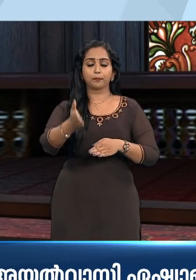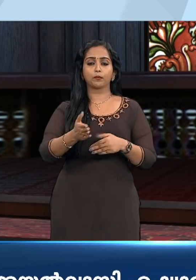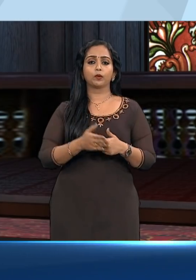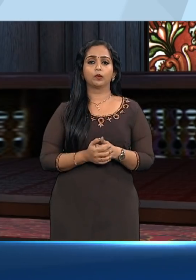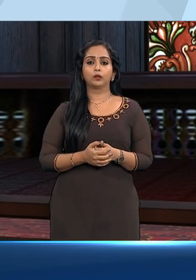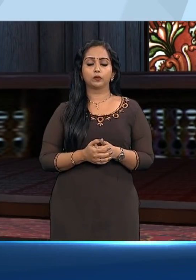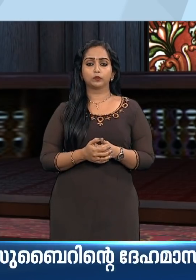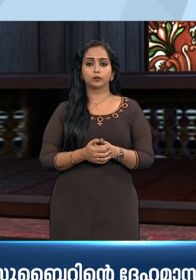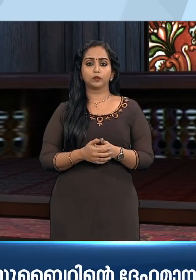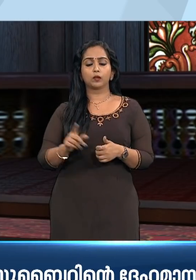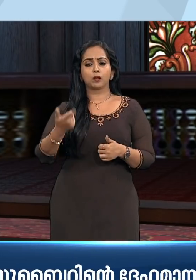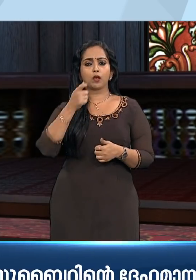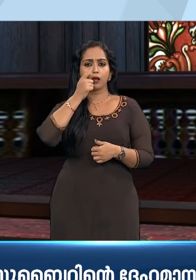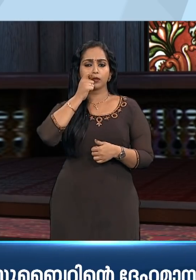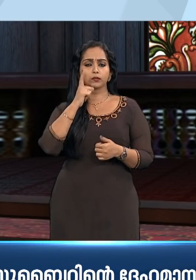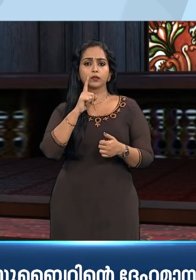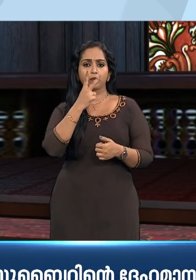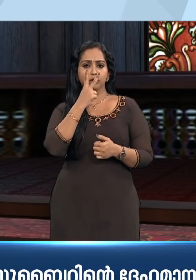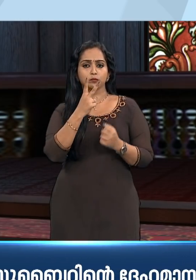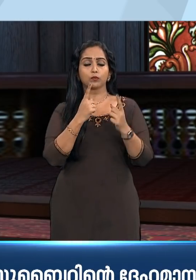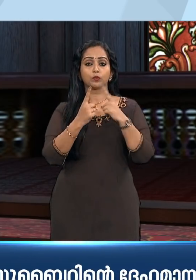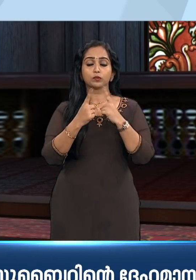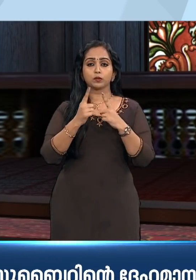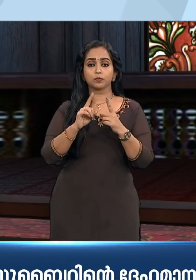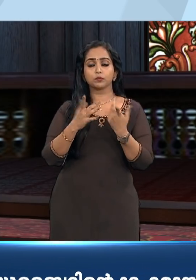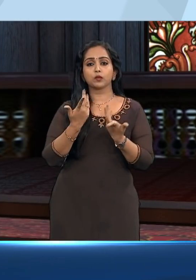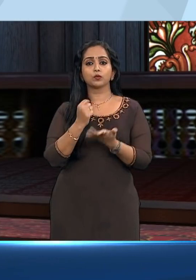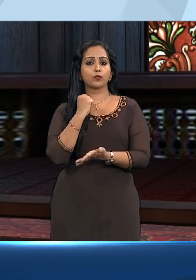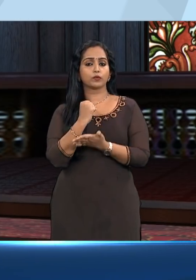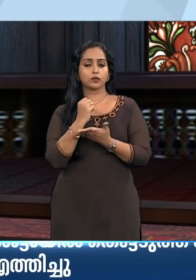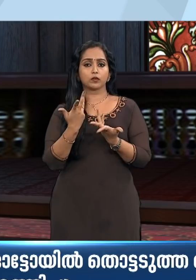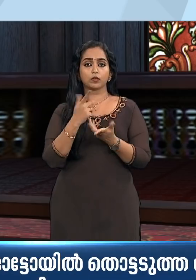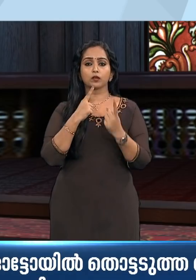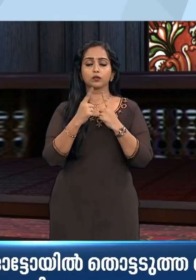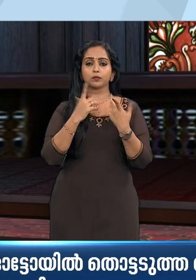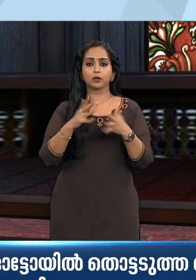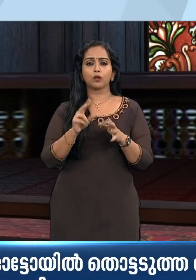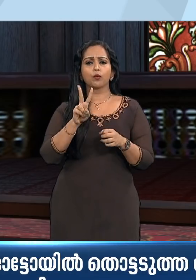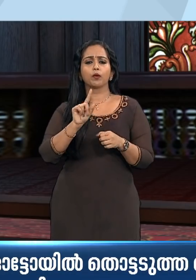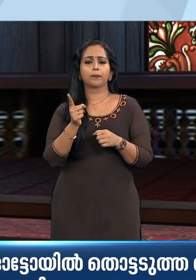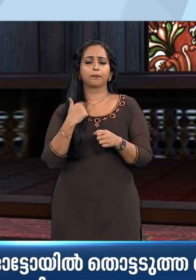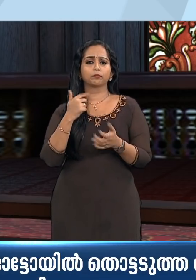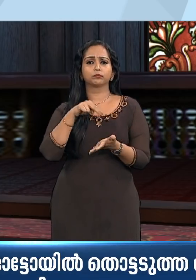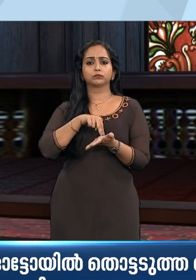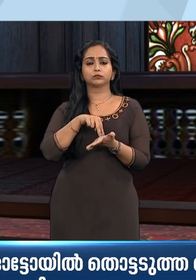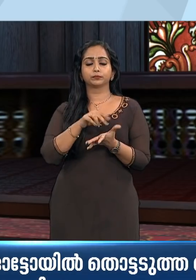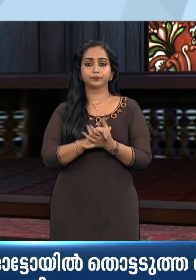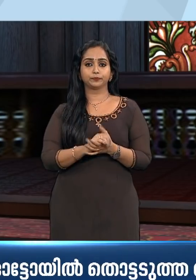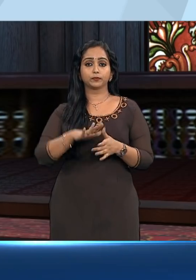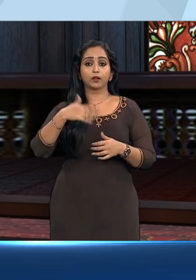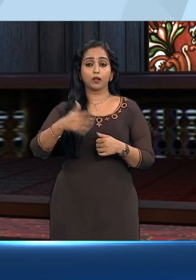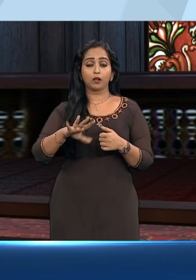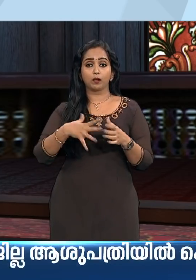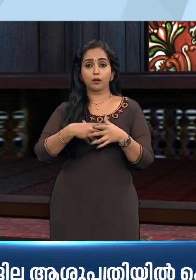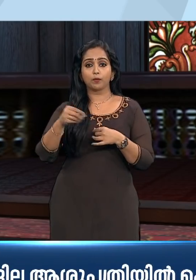വാപ്പാനെ കണ്ടിരുന്നു. അപ്പോൾ കണ്ട് സംസാരിച്ചു, ഇങ്ങനെ ഒരു വിശേഷമൊക്കെ അഞ്ചാഴ്ച. പുള്ളി ഇറങ്ങിപ്പോയി, ഞാനൊരു 2 മിനിറ്റ് അവിടെ നിൽക്കുകയും ചെയ്തു. ഇത് കഴിഞ്ഞ് ഇറങ്ങി വന്നു. ഇതാണ് എൻ്റെ